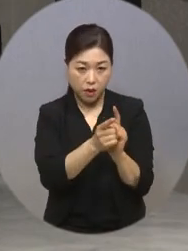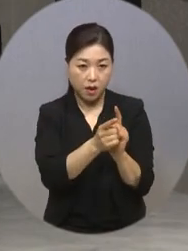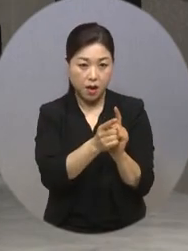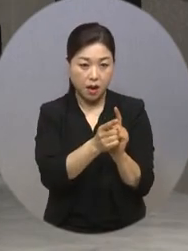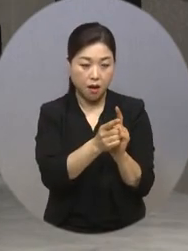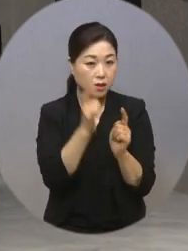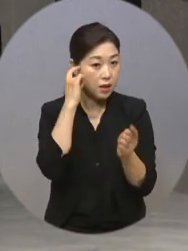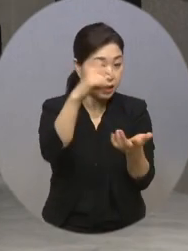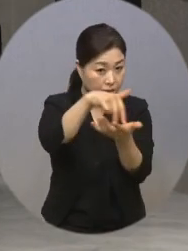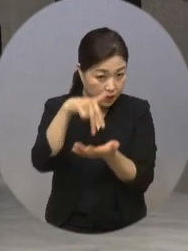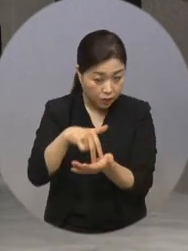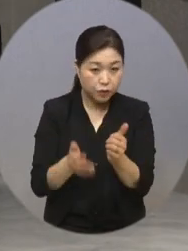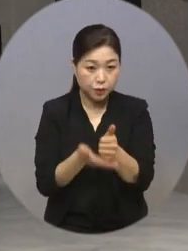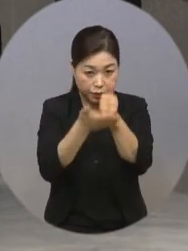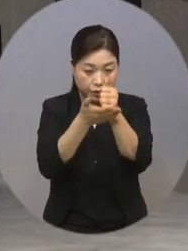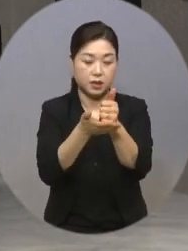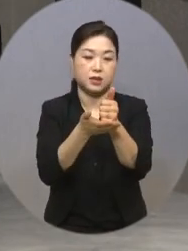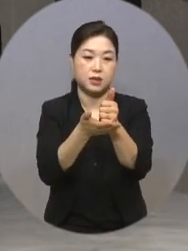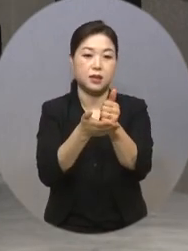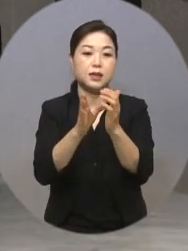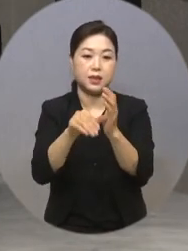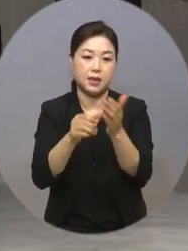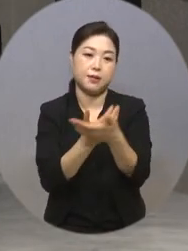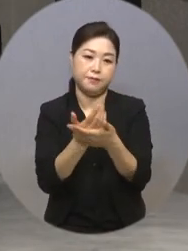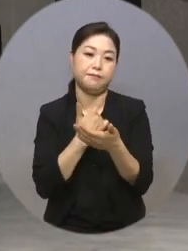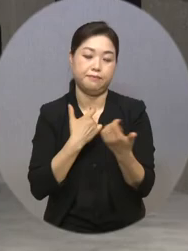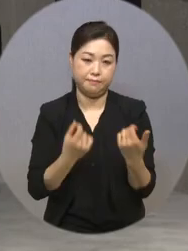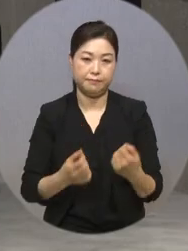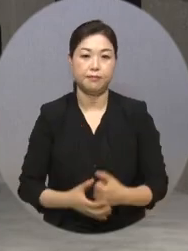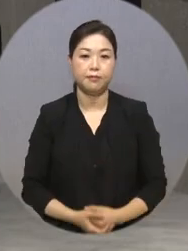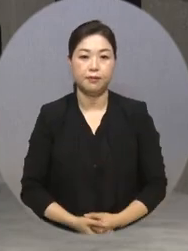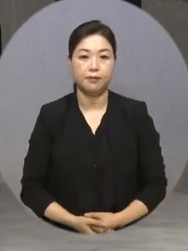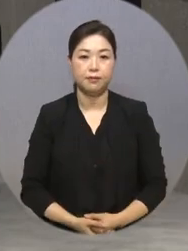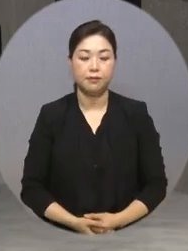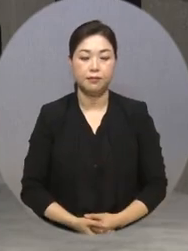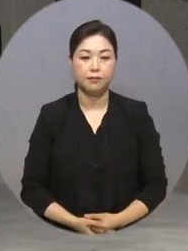존중해주는 의미 있는 시간이었습니다. 복지TV 경기방송 정선입니다.